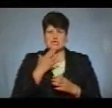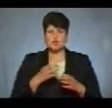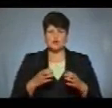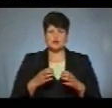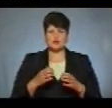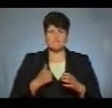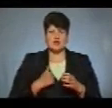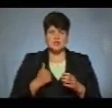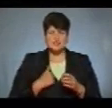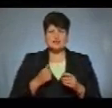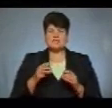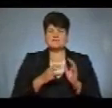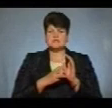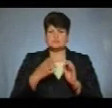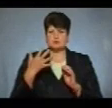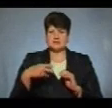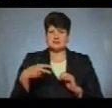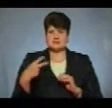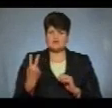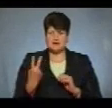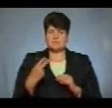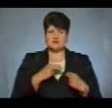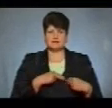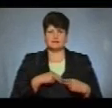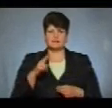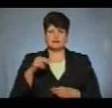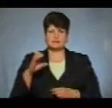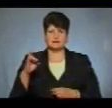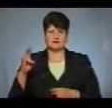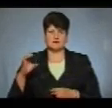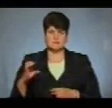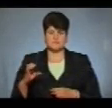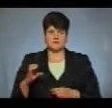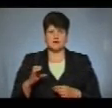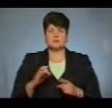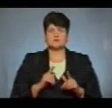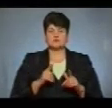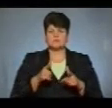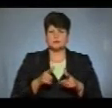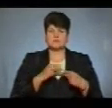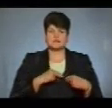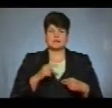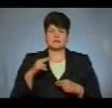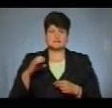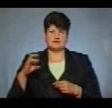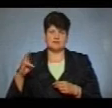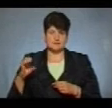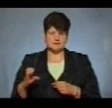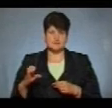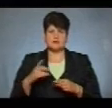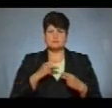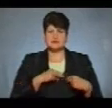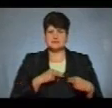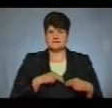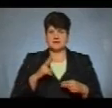гвардії і 852 працівника ДСНС. На службу заступлять як працівники ДСНС, так і